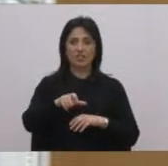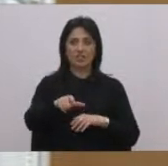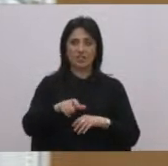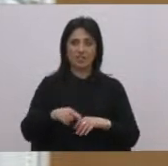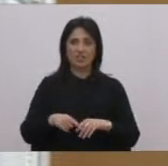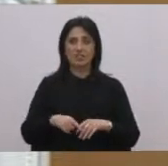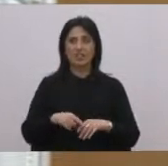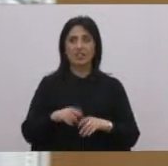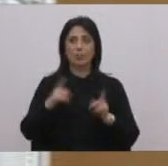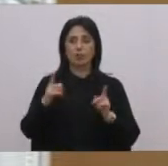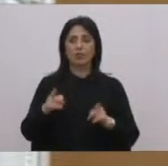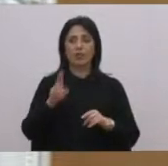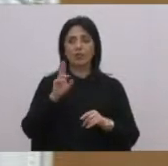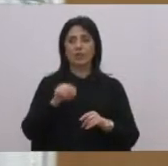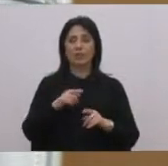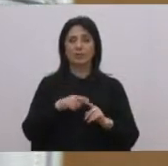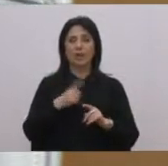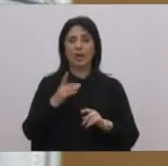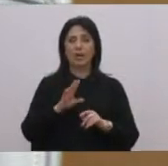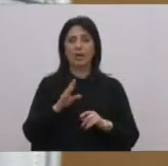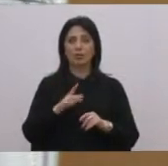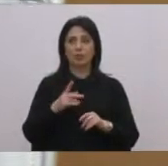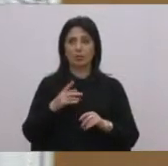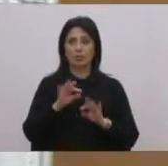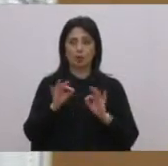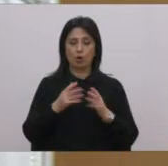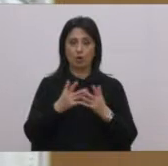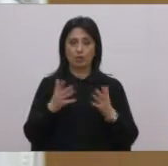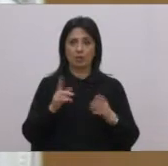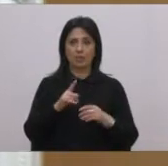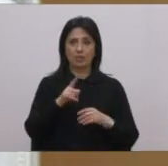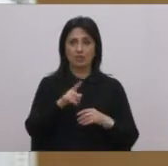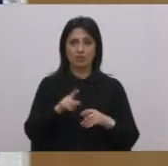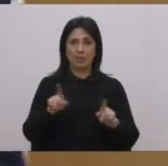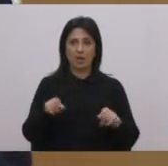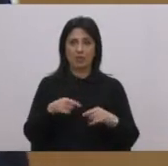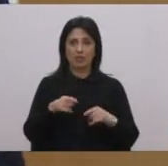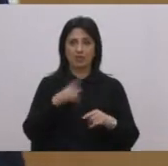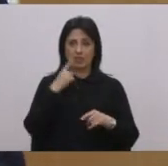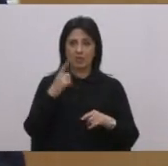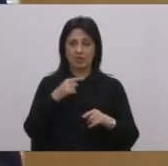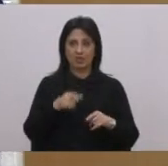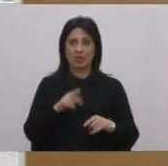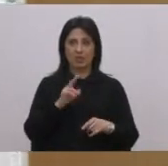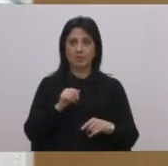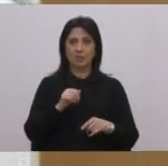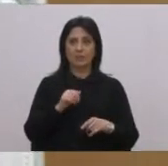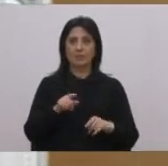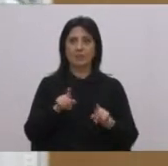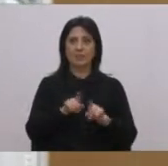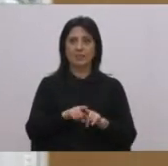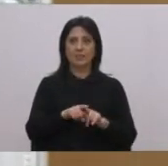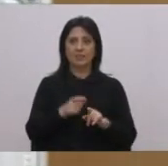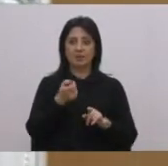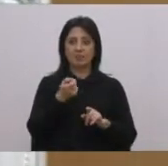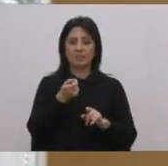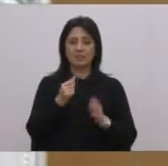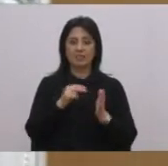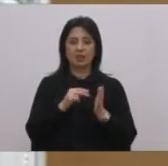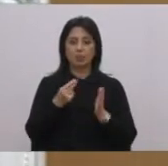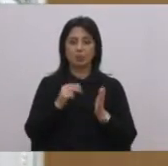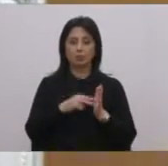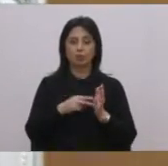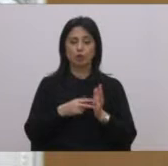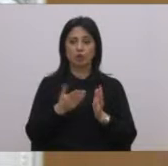buhnarist, prispona cu etistui, da, arăti da, ori proiecti, da, scuenga na horcieleț, levandel celz, da, i se tipcire biugite, ni ca la